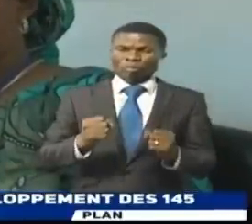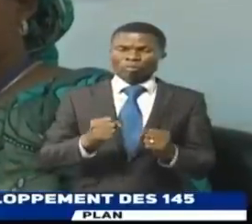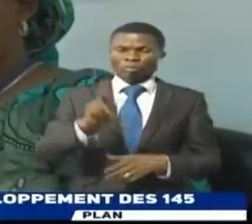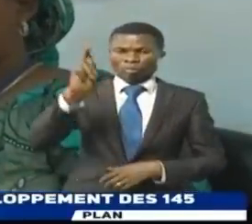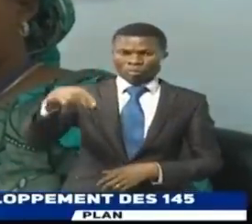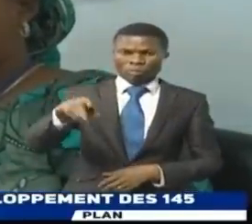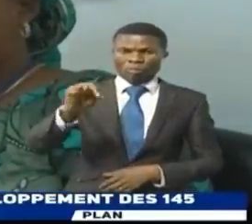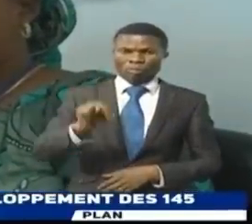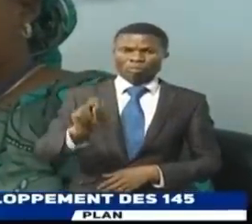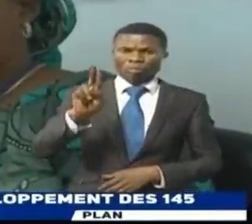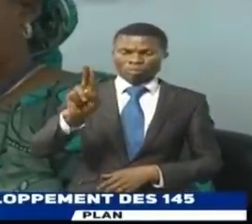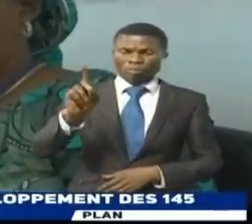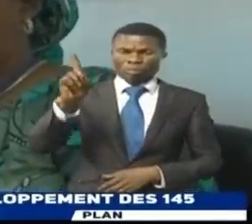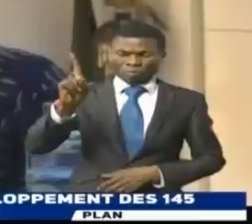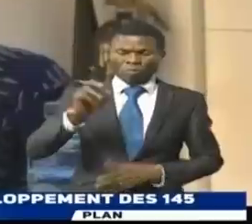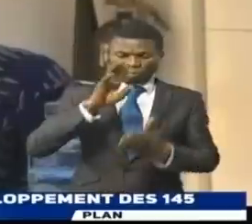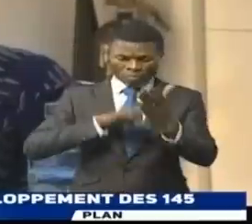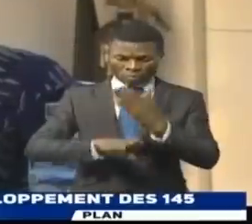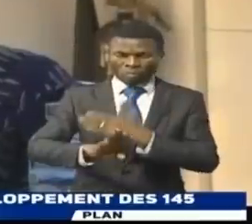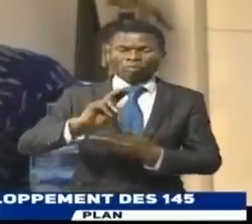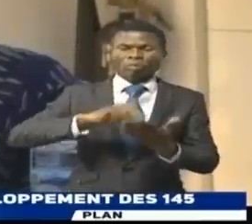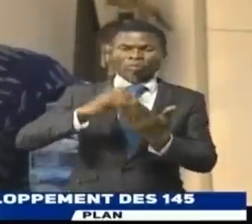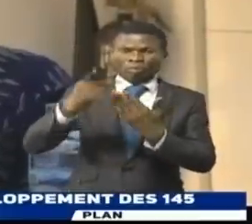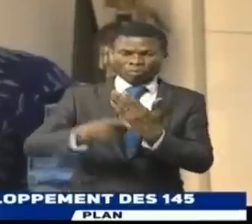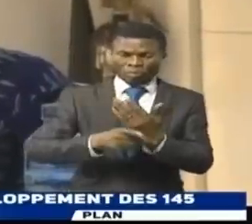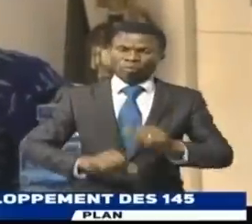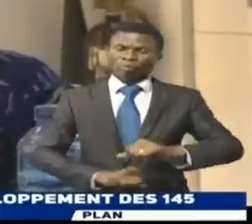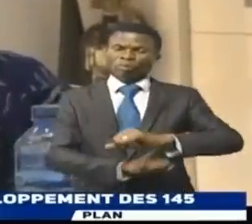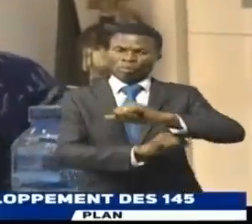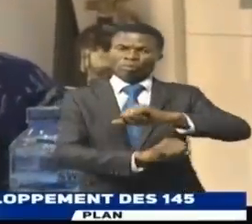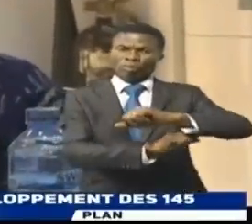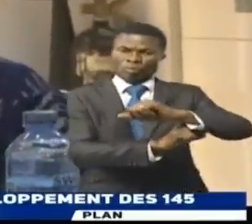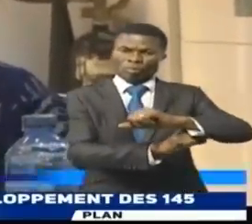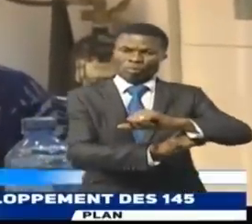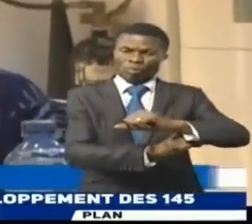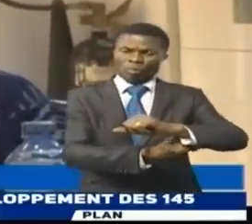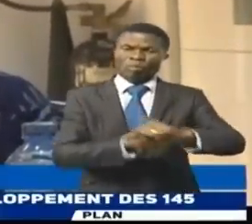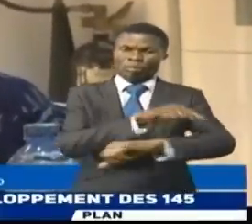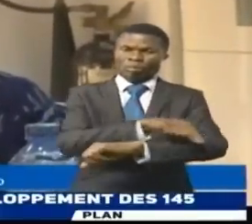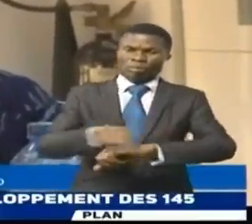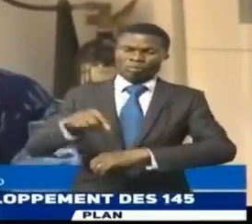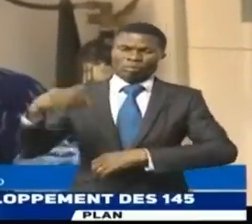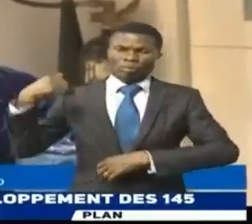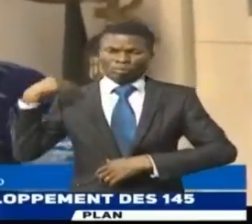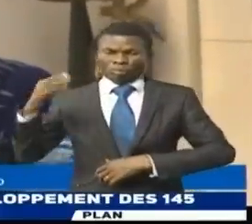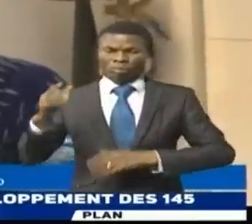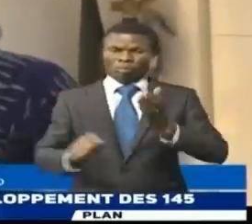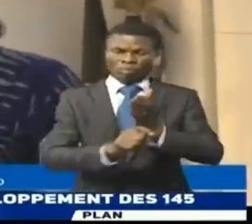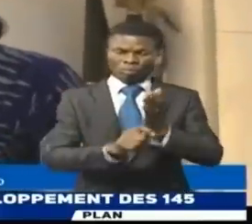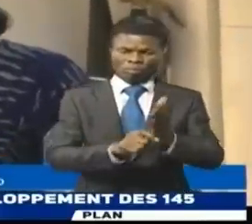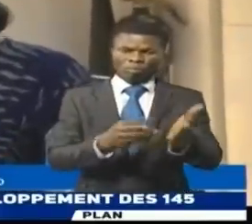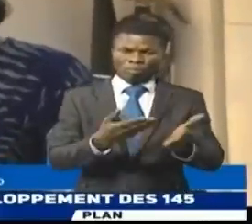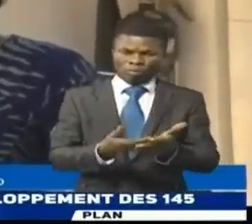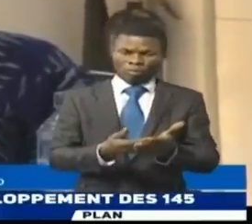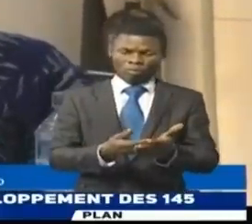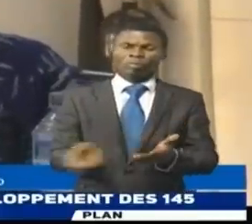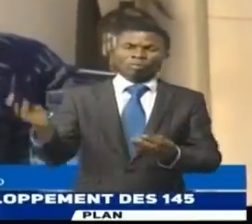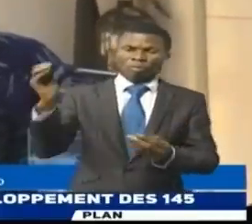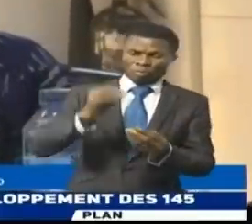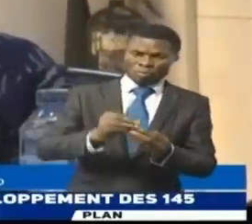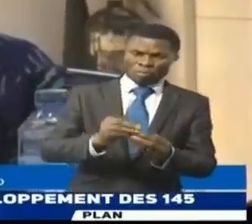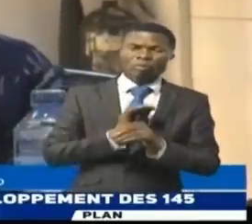PNUD, s'inscrivant dans le continuum de son accompagnement, aux institutions républicaines, renouvelle